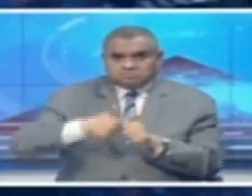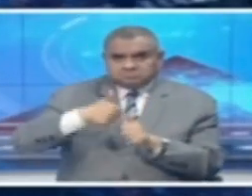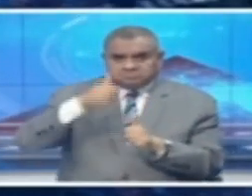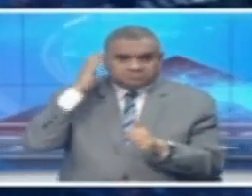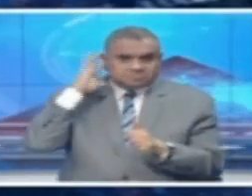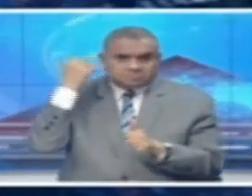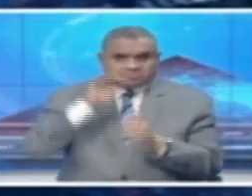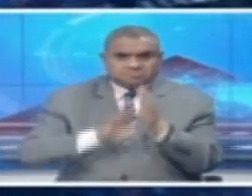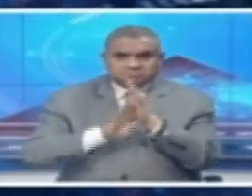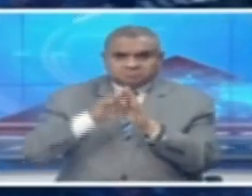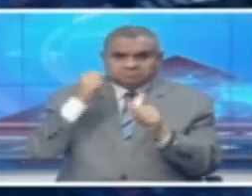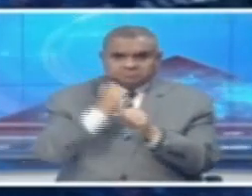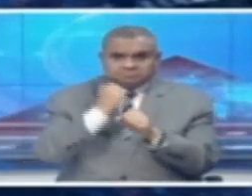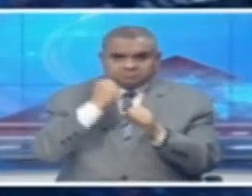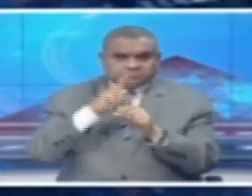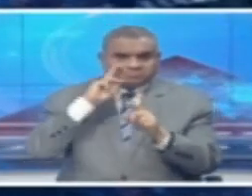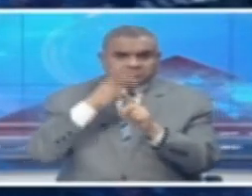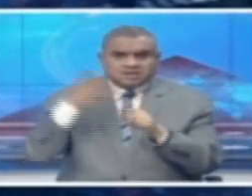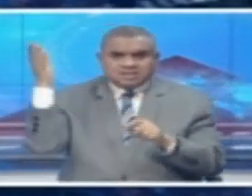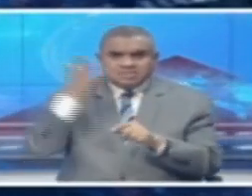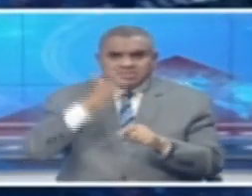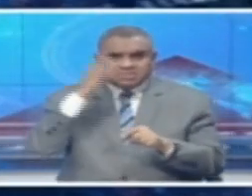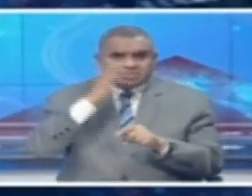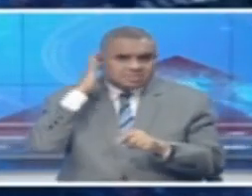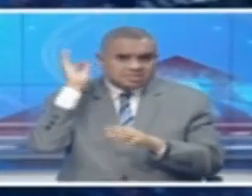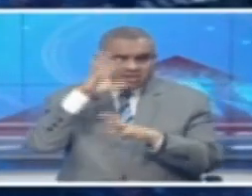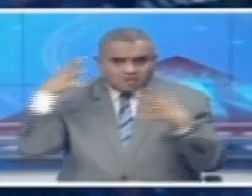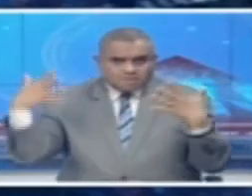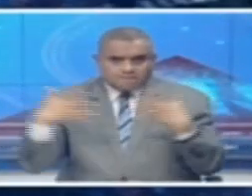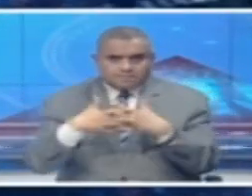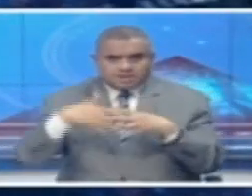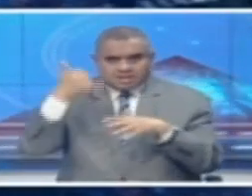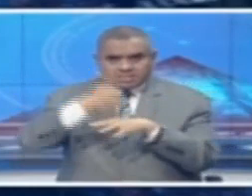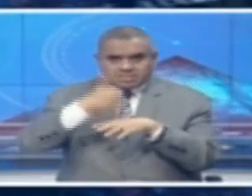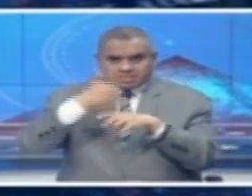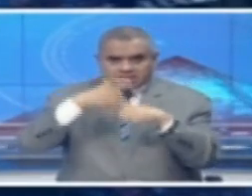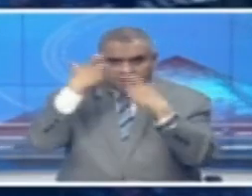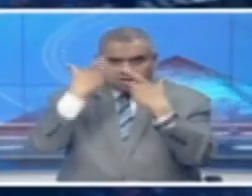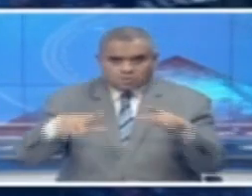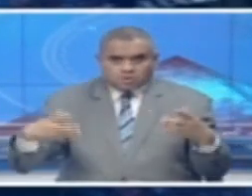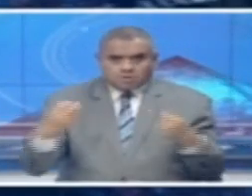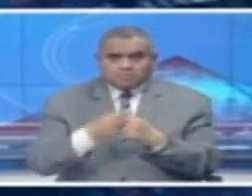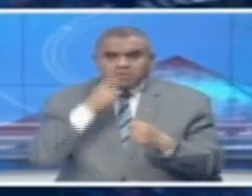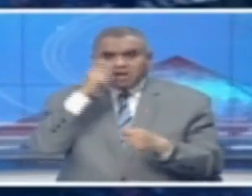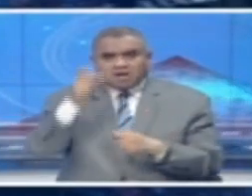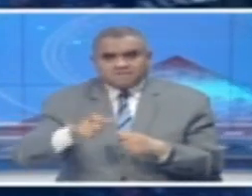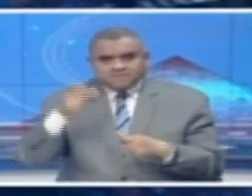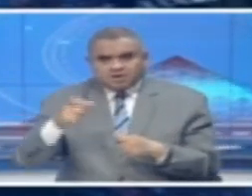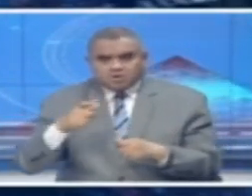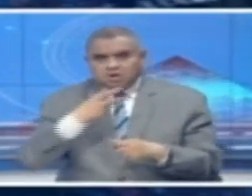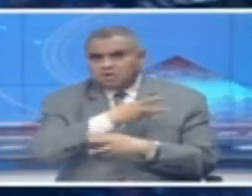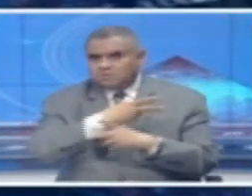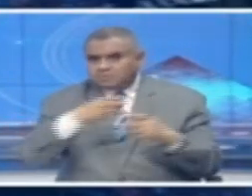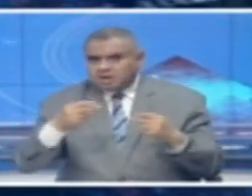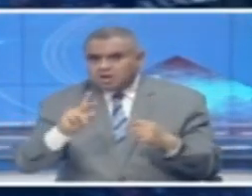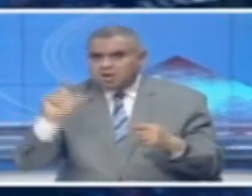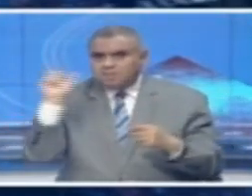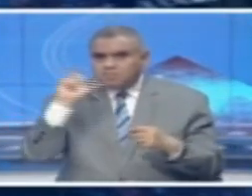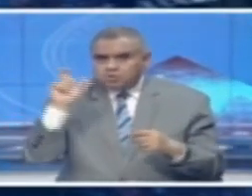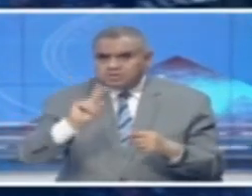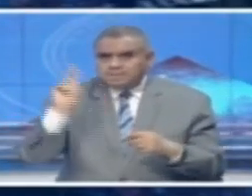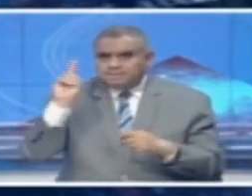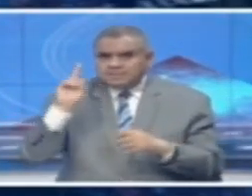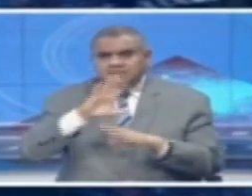المثل والقدوة في مشهد تاريخي توحدت فيه كل مؤسسات الدولة الوطنية بكل أفرادها وأطيافها